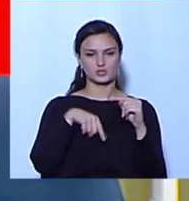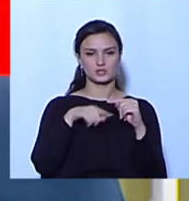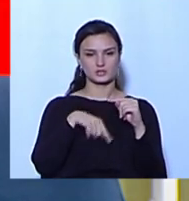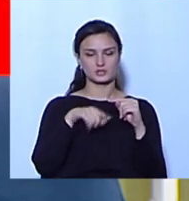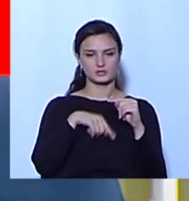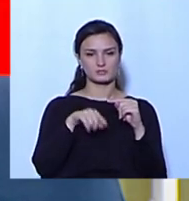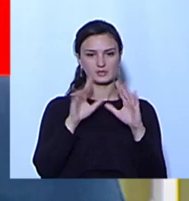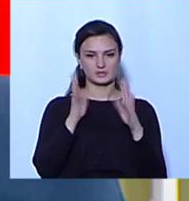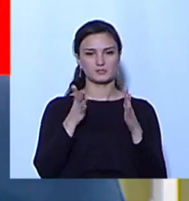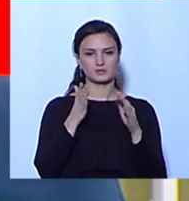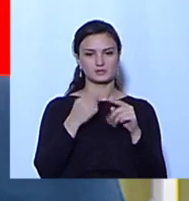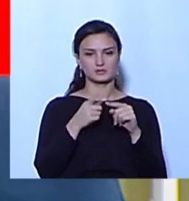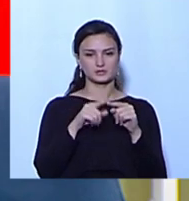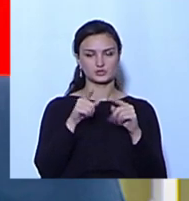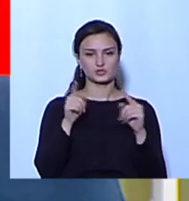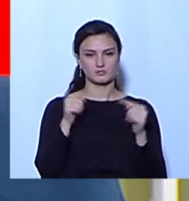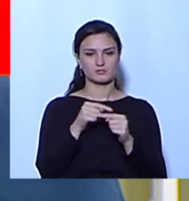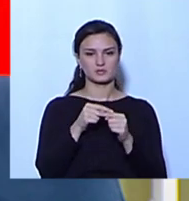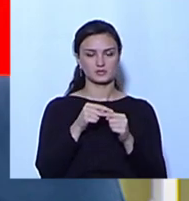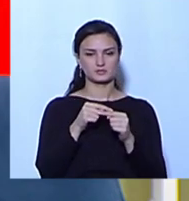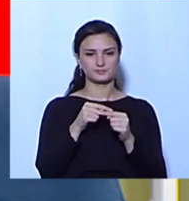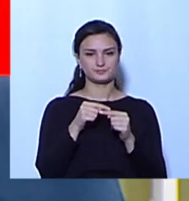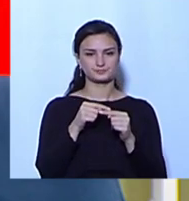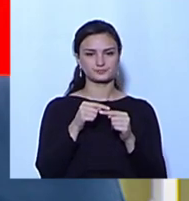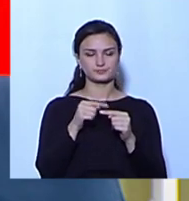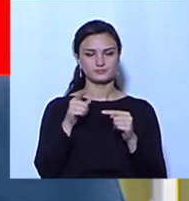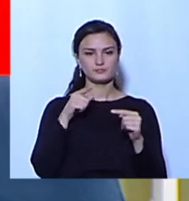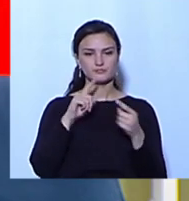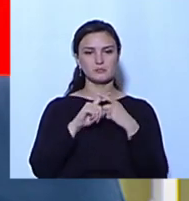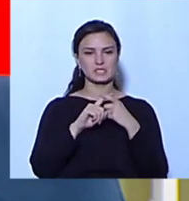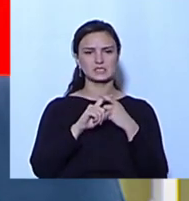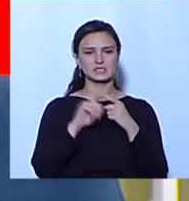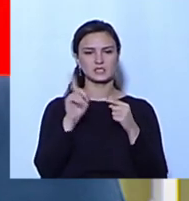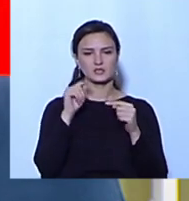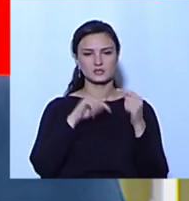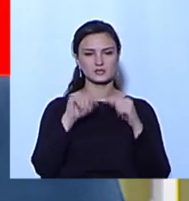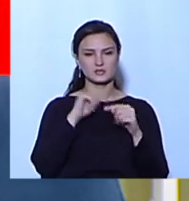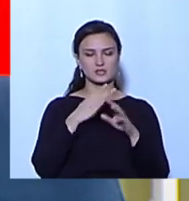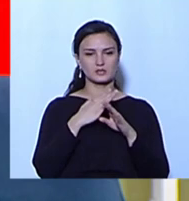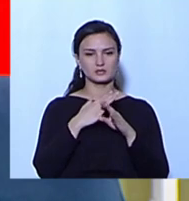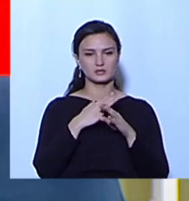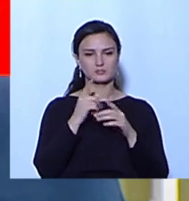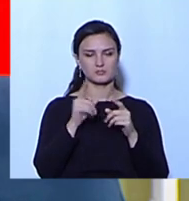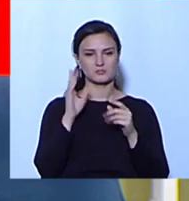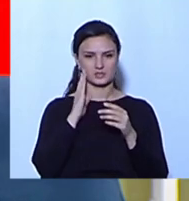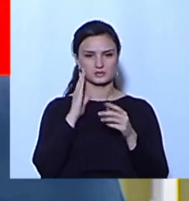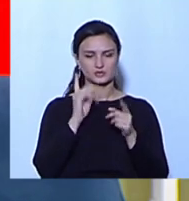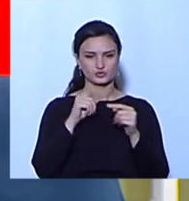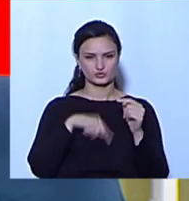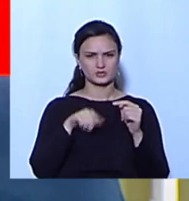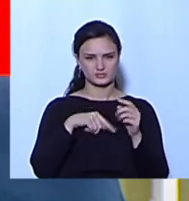დაბრუნება მოხდება და შესაბამისად ინფექციას, მიკრობების, რომელიც მასში განვითარდება, მართალია შარდს